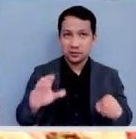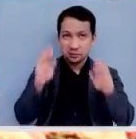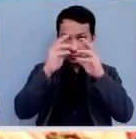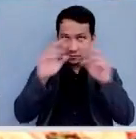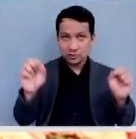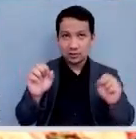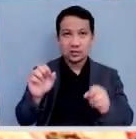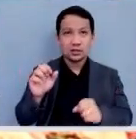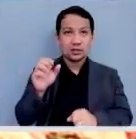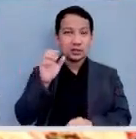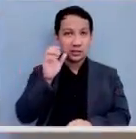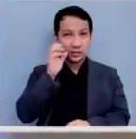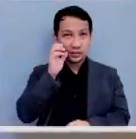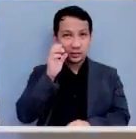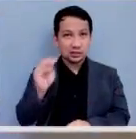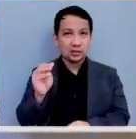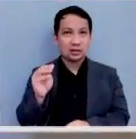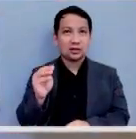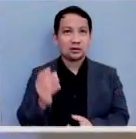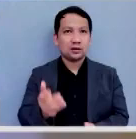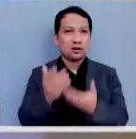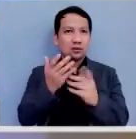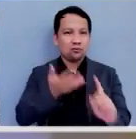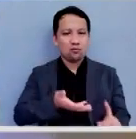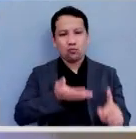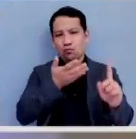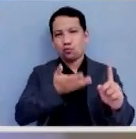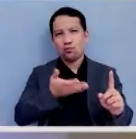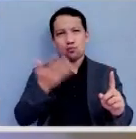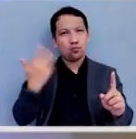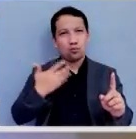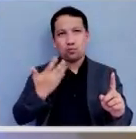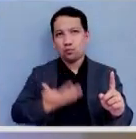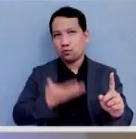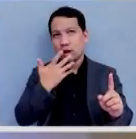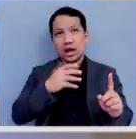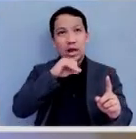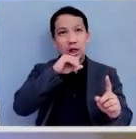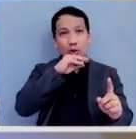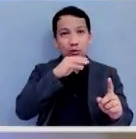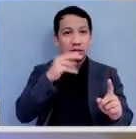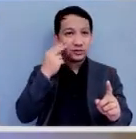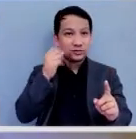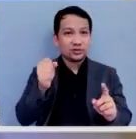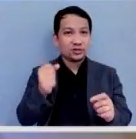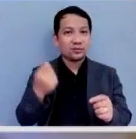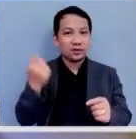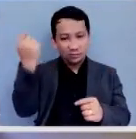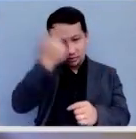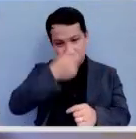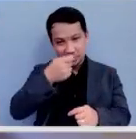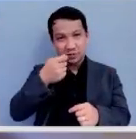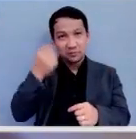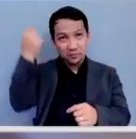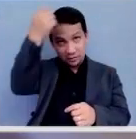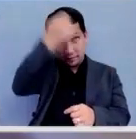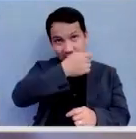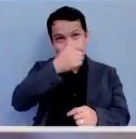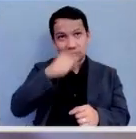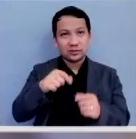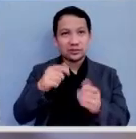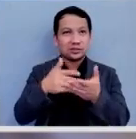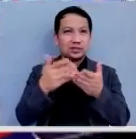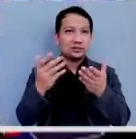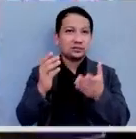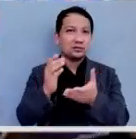Imelda Calixto Rubiano, hangang-hanga sa determinasyon ni Lola Shirley para makapagtapos. Nakita ko kay Shirley